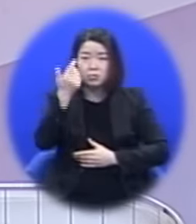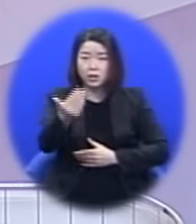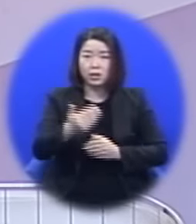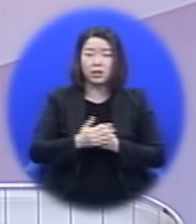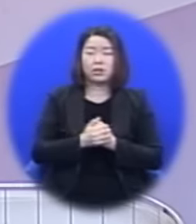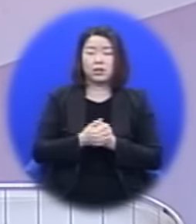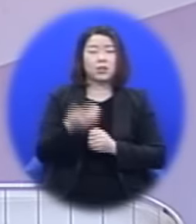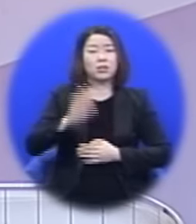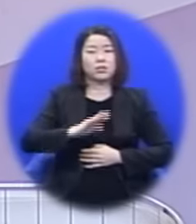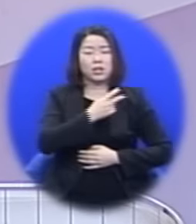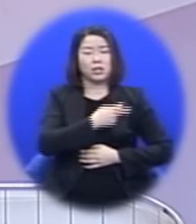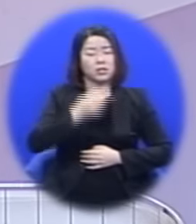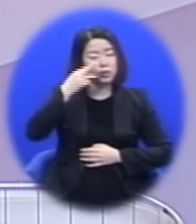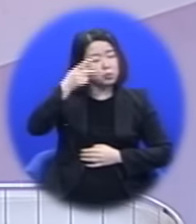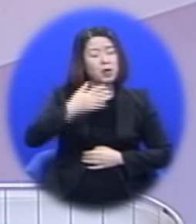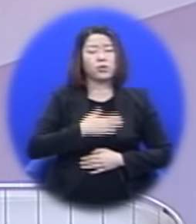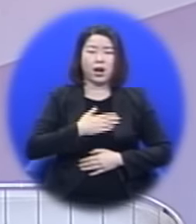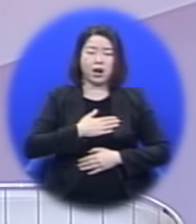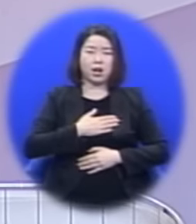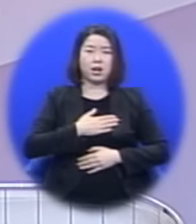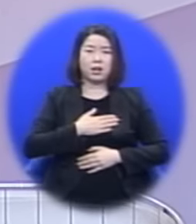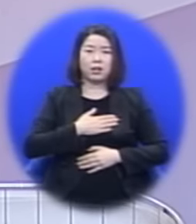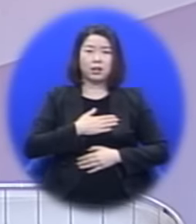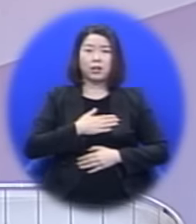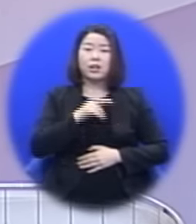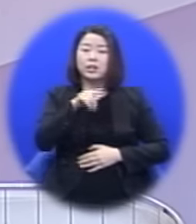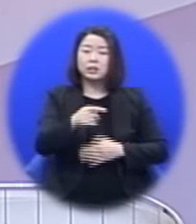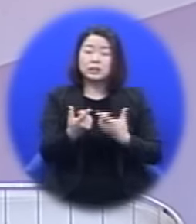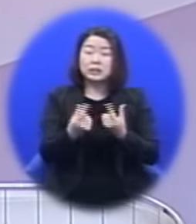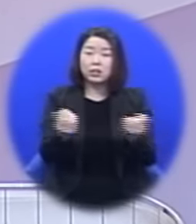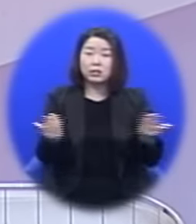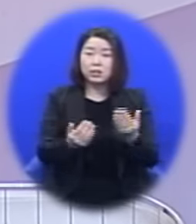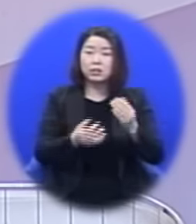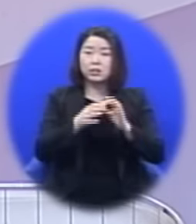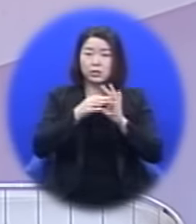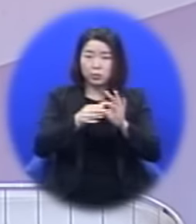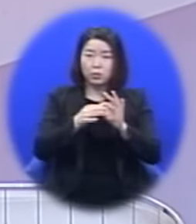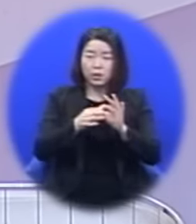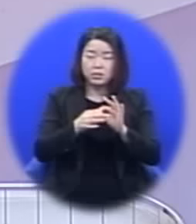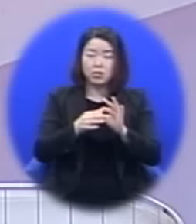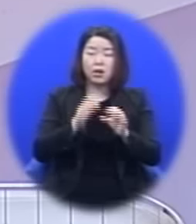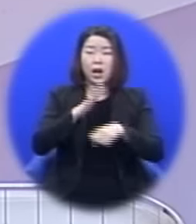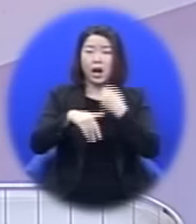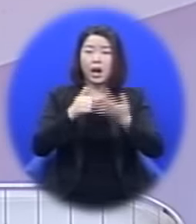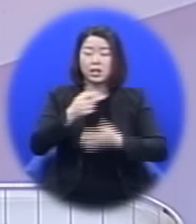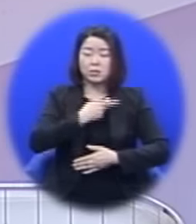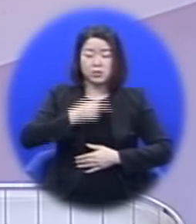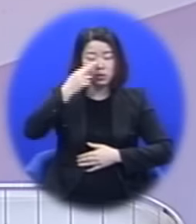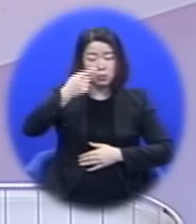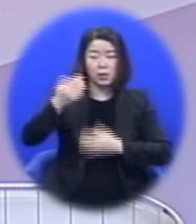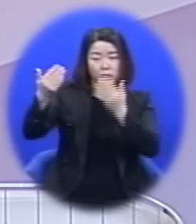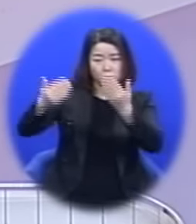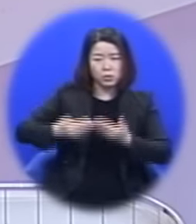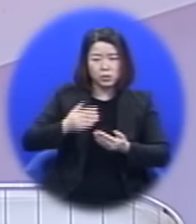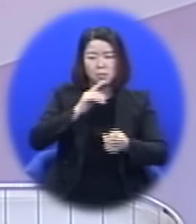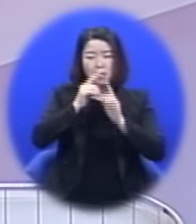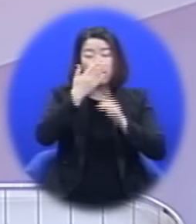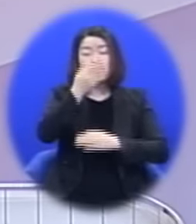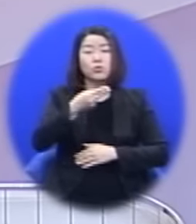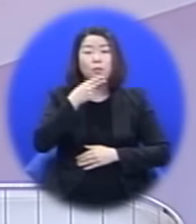그런데 사도 바울은 알았어요. 그런 일을 통해서 하나님의 사도 바울에게 주신 말할 수 없는 복이